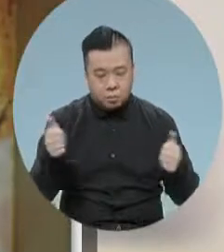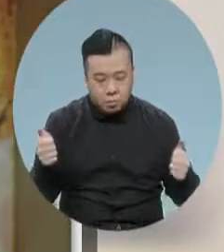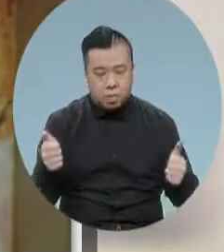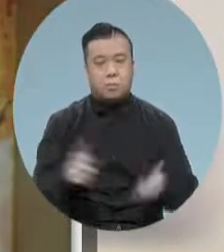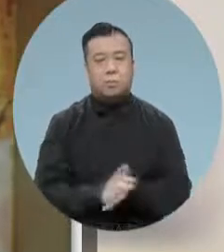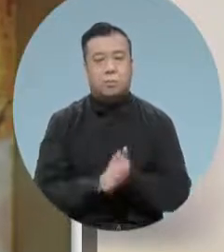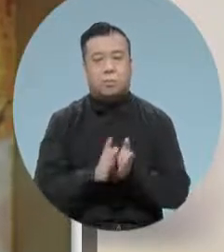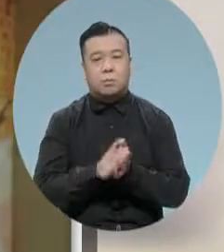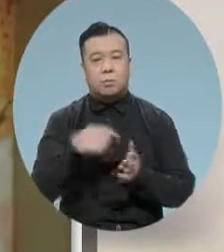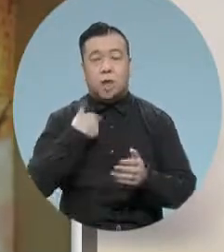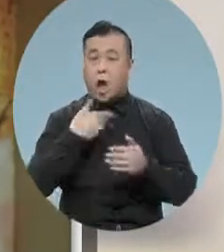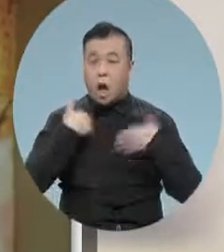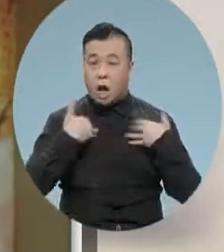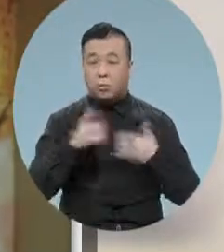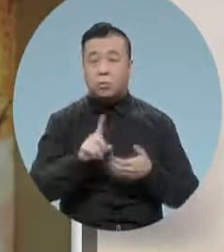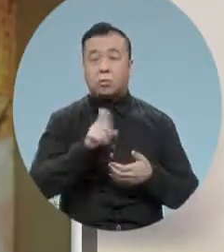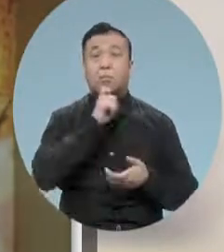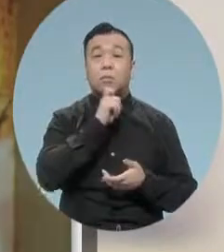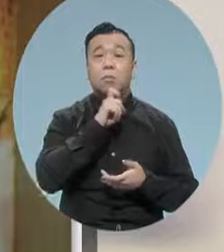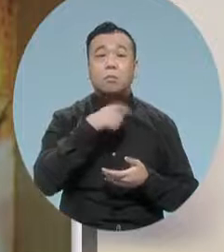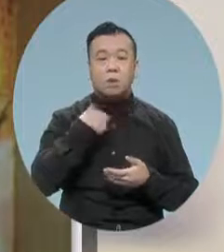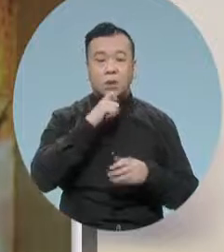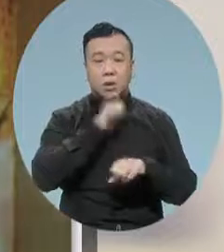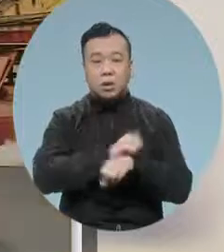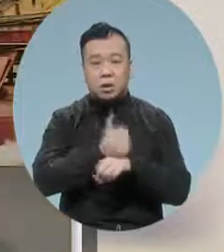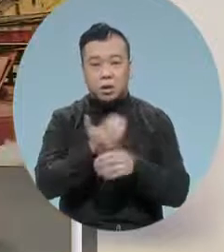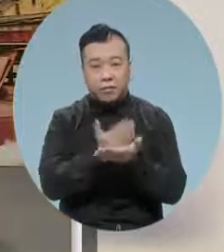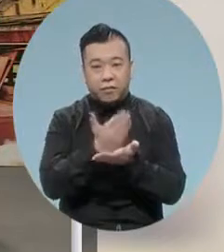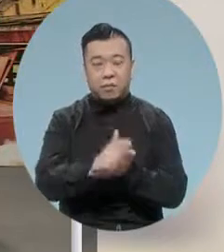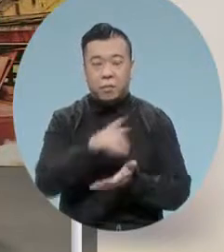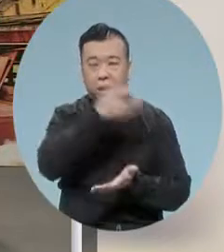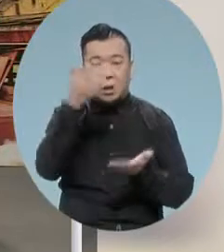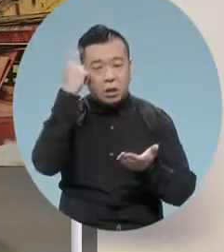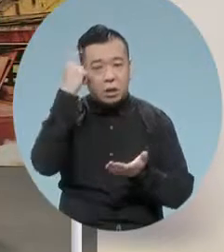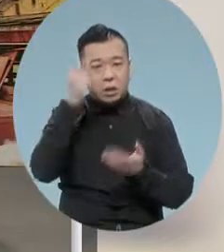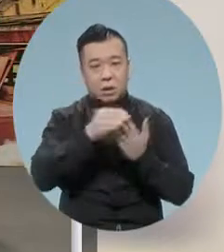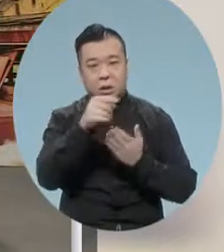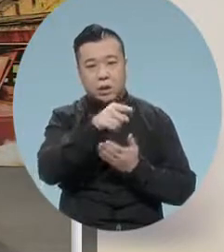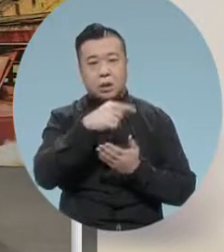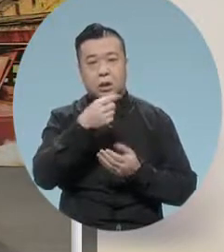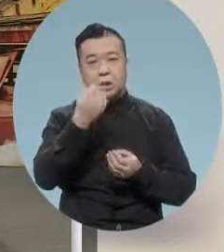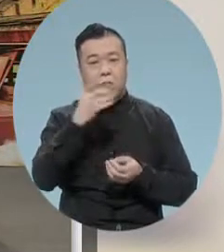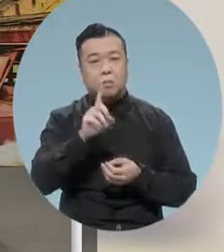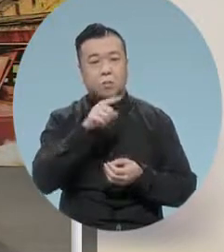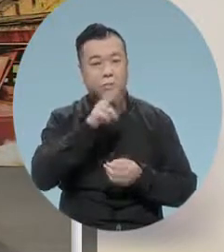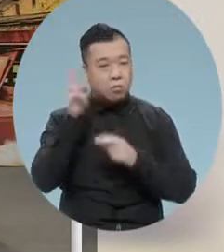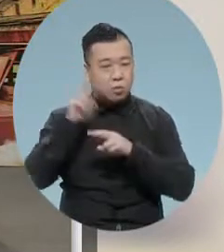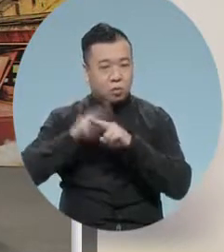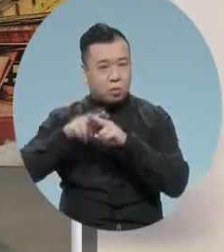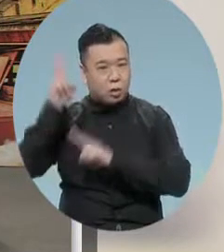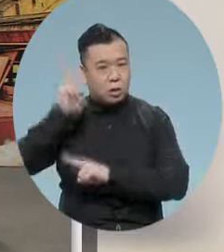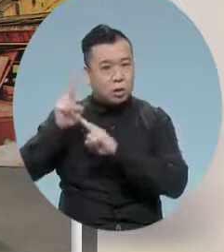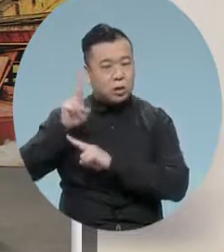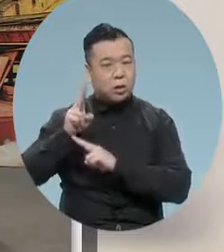大家。朋友好，我就很開心呢，其實我有機會跟大家分享。大家都知道葉先生對於我們中國的歷